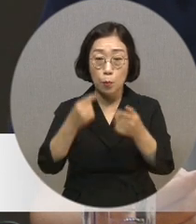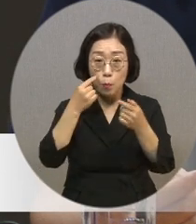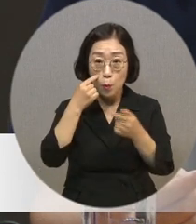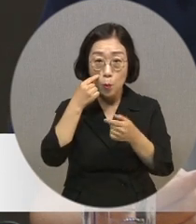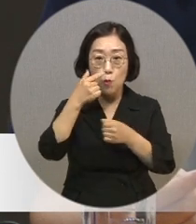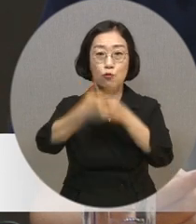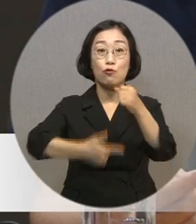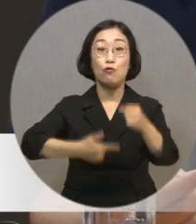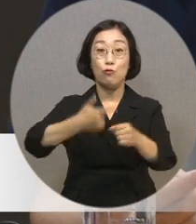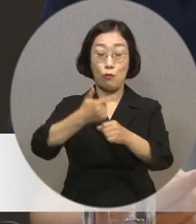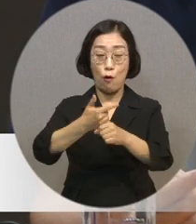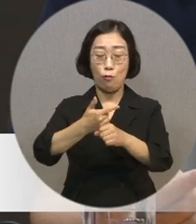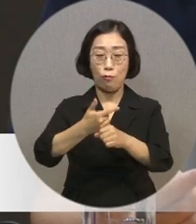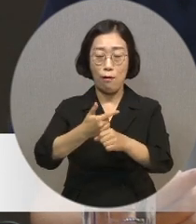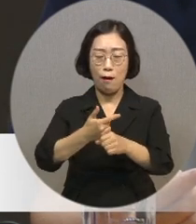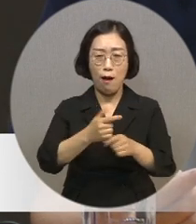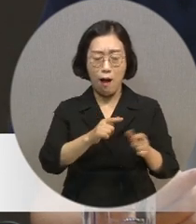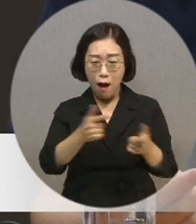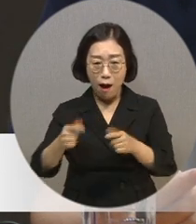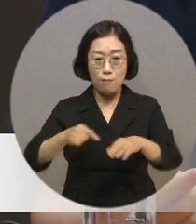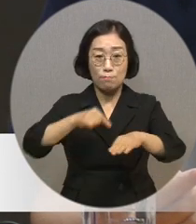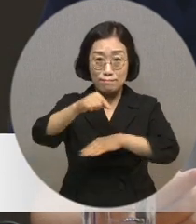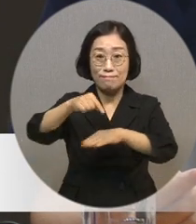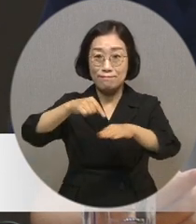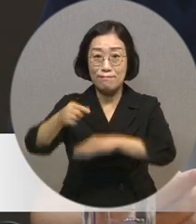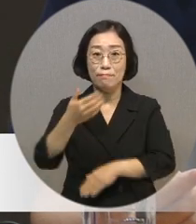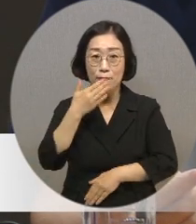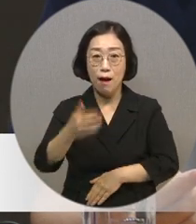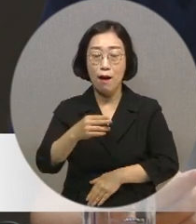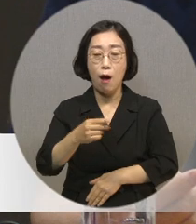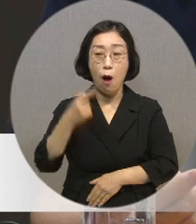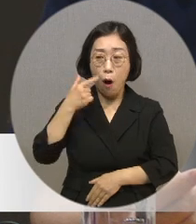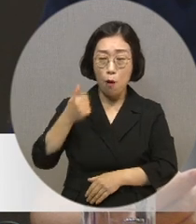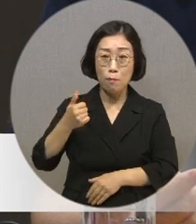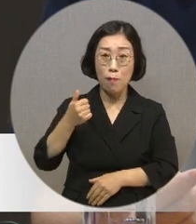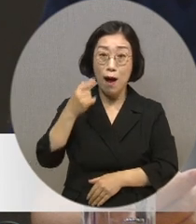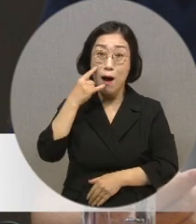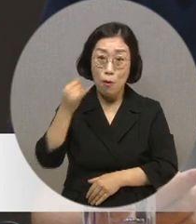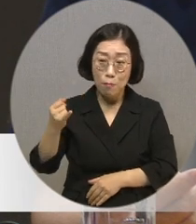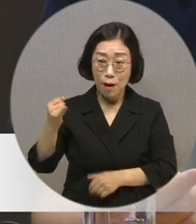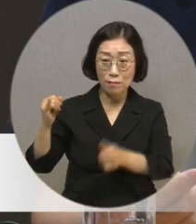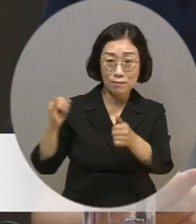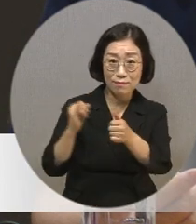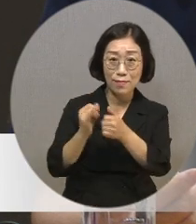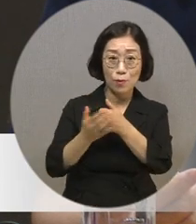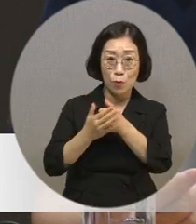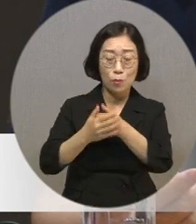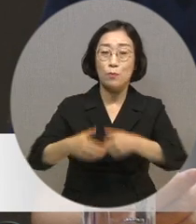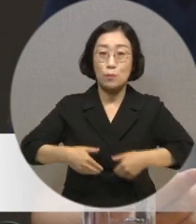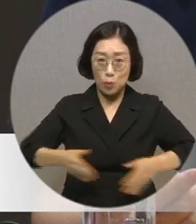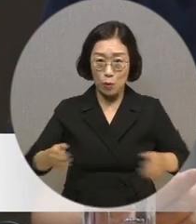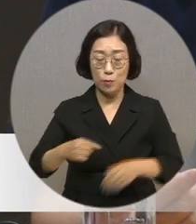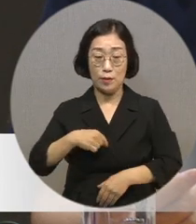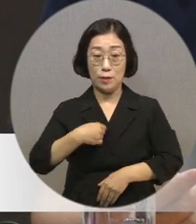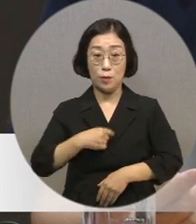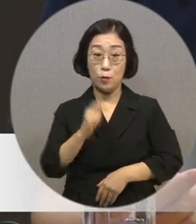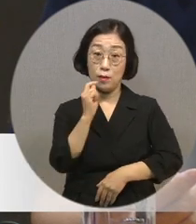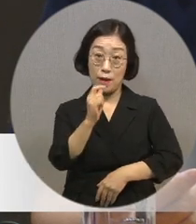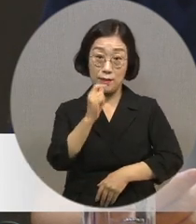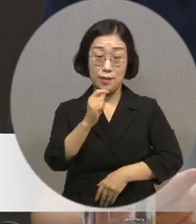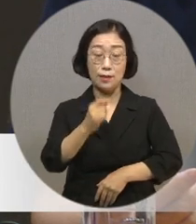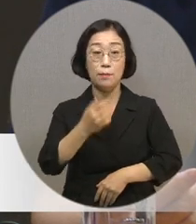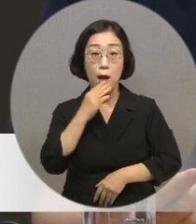일상은 점점 더 다채로워지고 있어요. 엄마의 도움 없이 스스로 장애인 코스키를